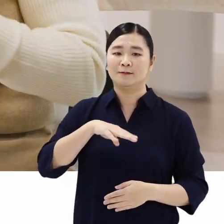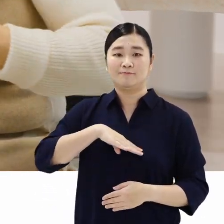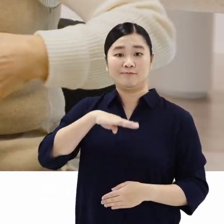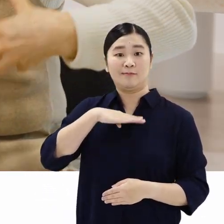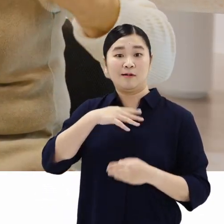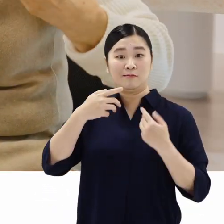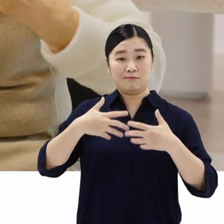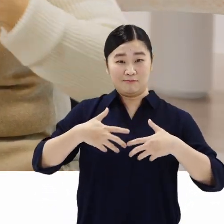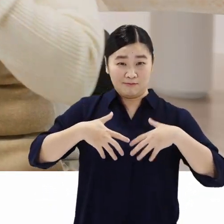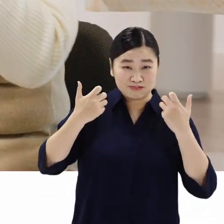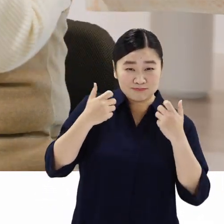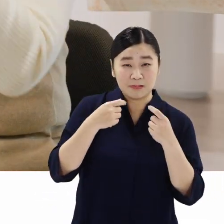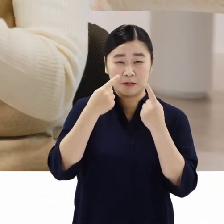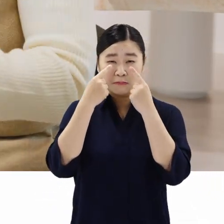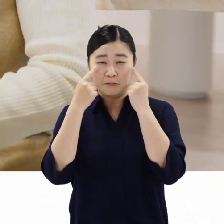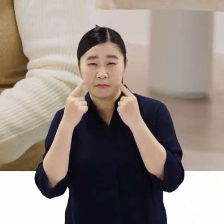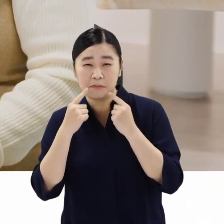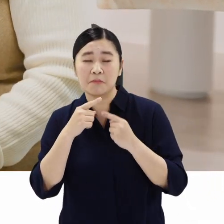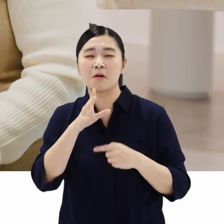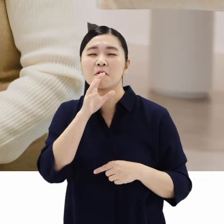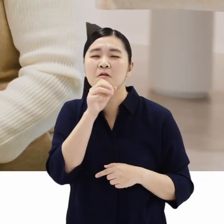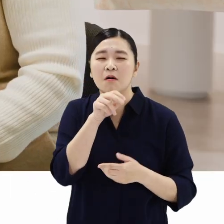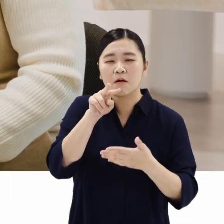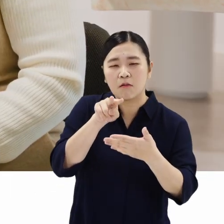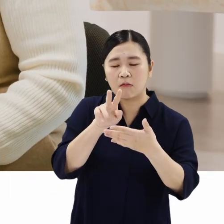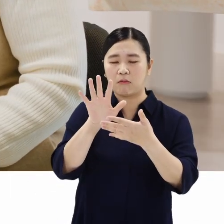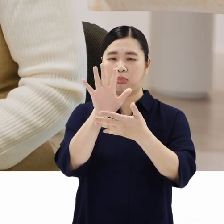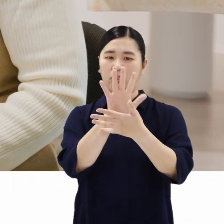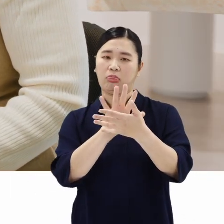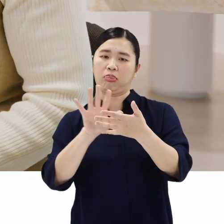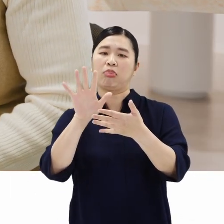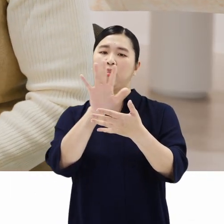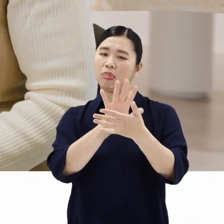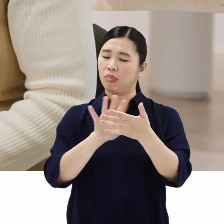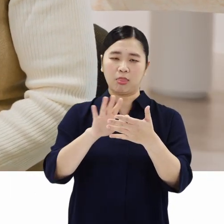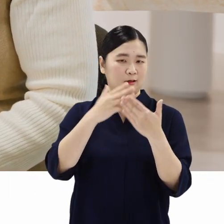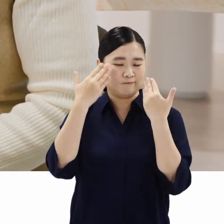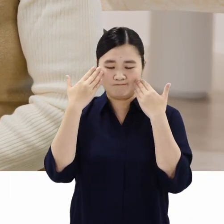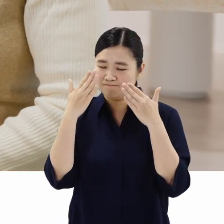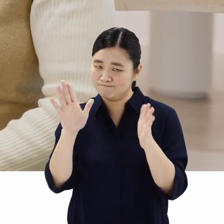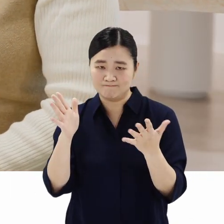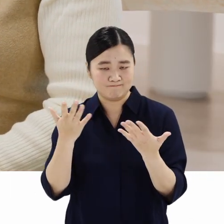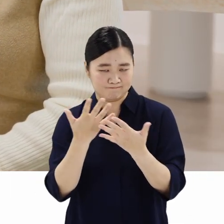老いるとネガティブな表情が読み取りにくくなるのね。